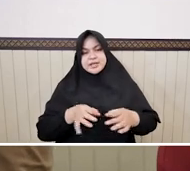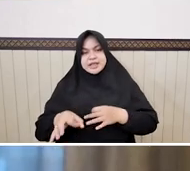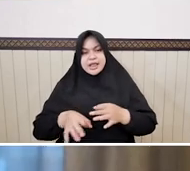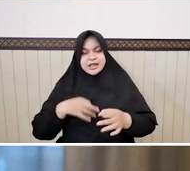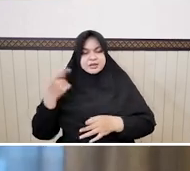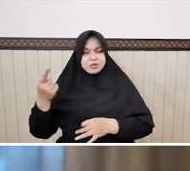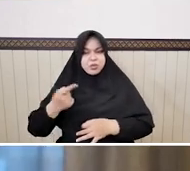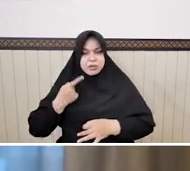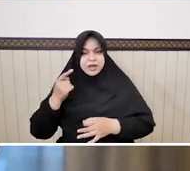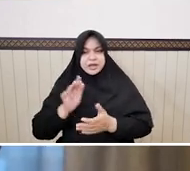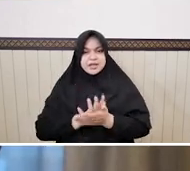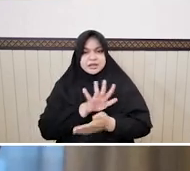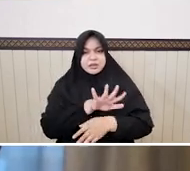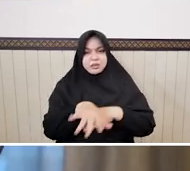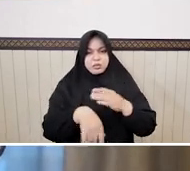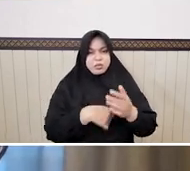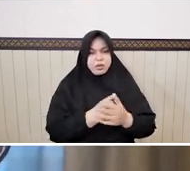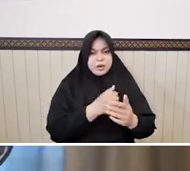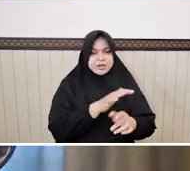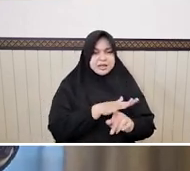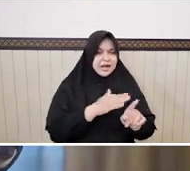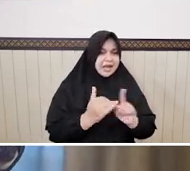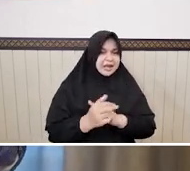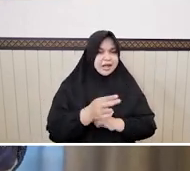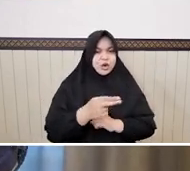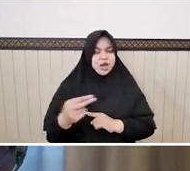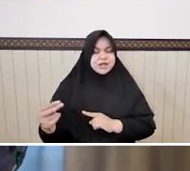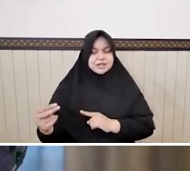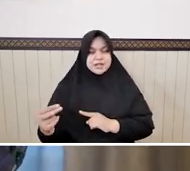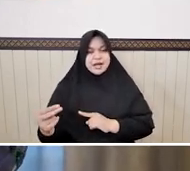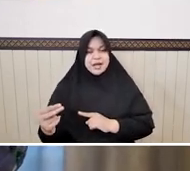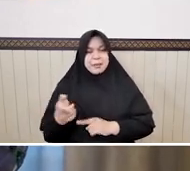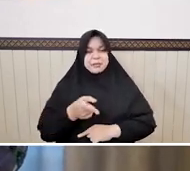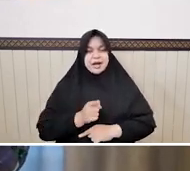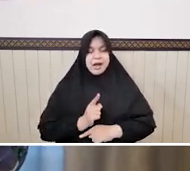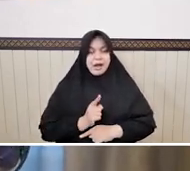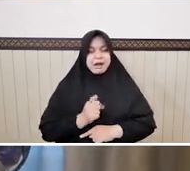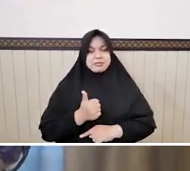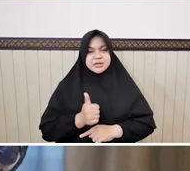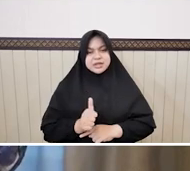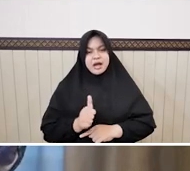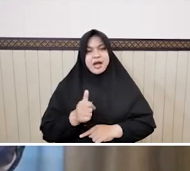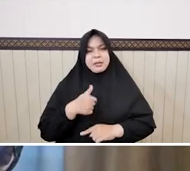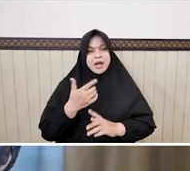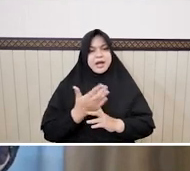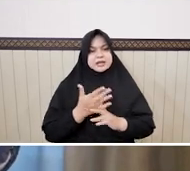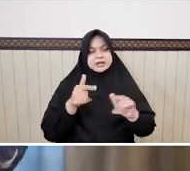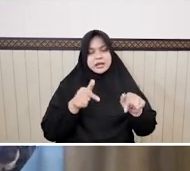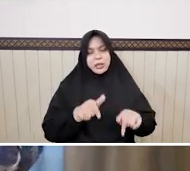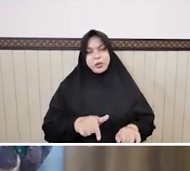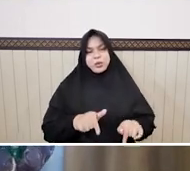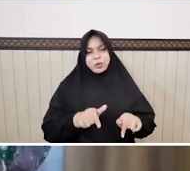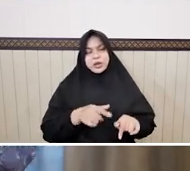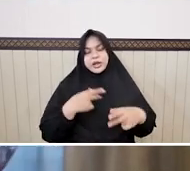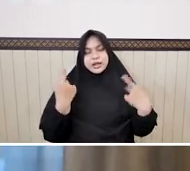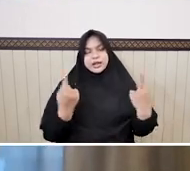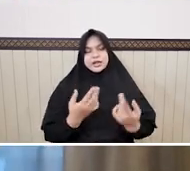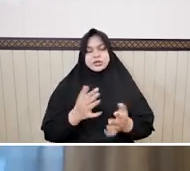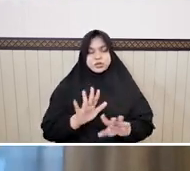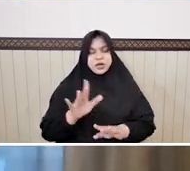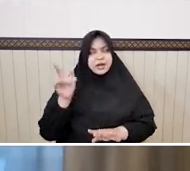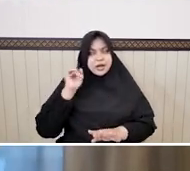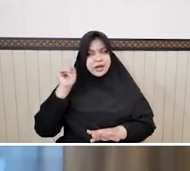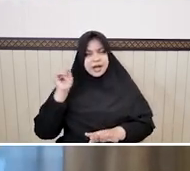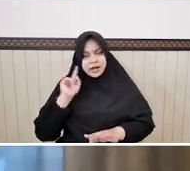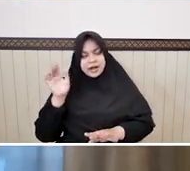publik dan semua masyarakat Indonesia berhak untuk mengakses itu semua betul kita sudah dengarkan